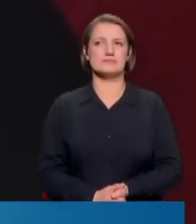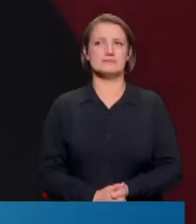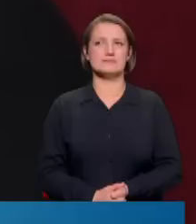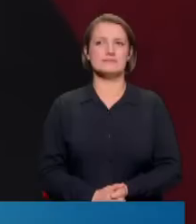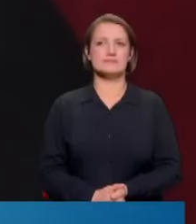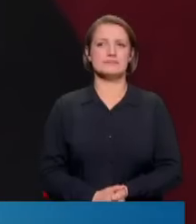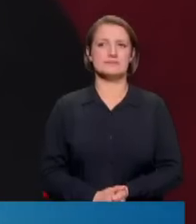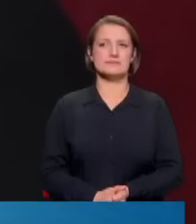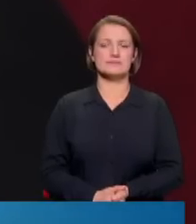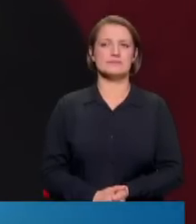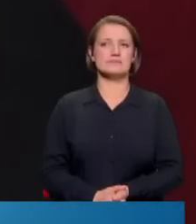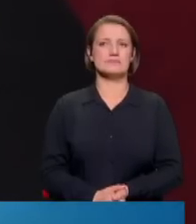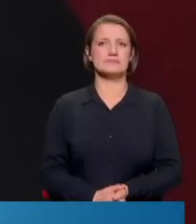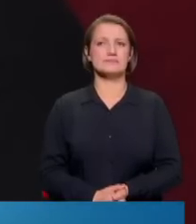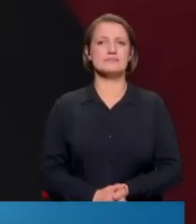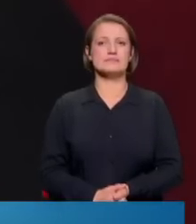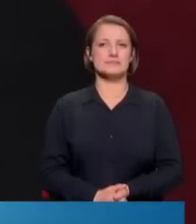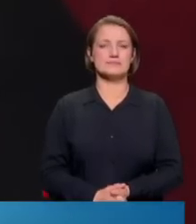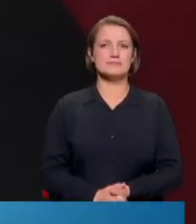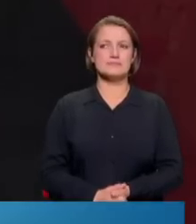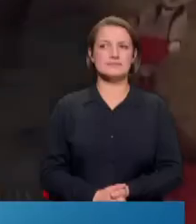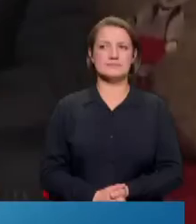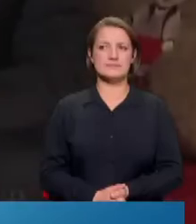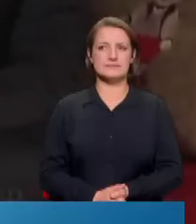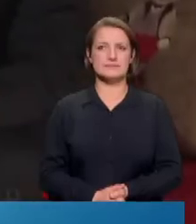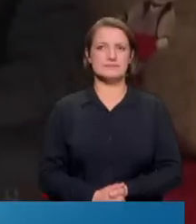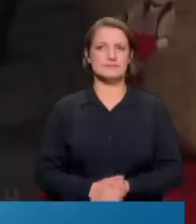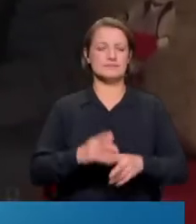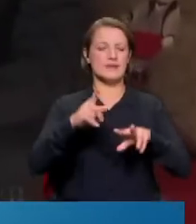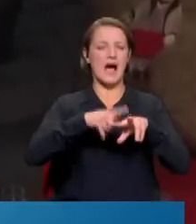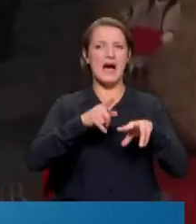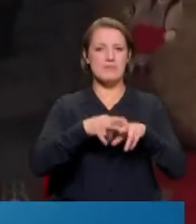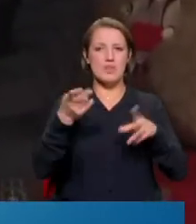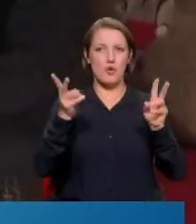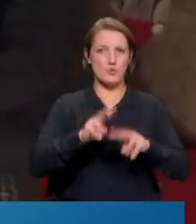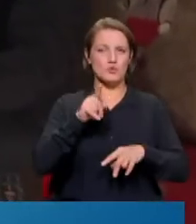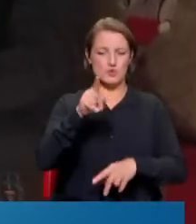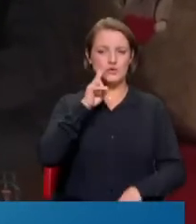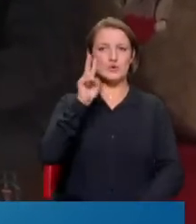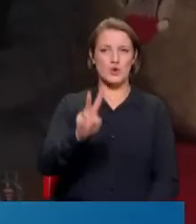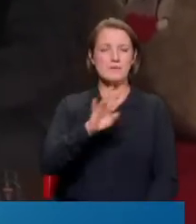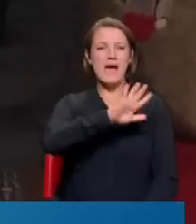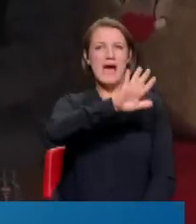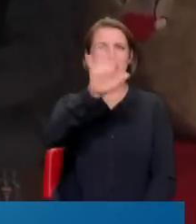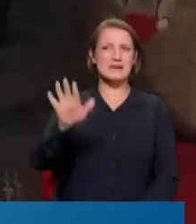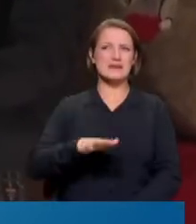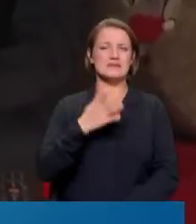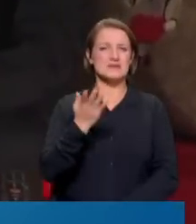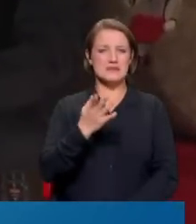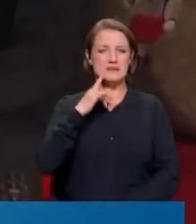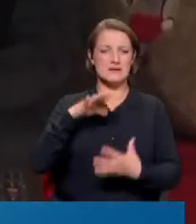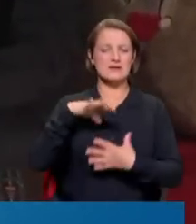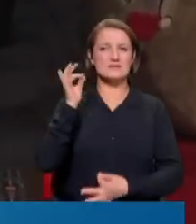yazılarıyla da yorumlarıyla olağanüstü bir insandı Ahmet vefat ettiğinde ben onu gördüm her kesimden